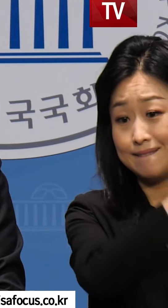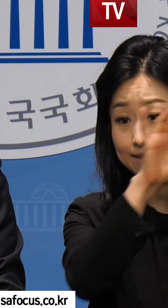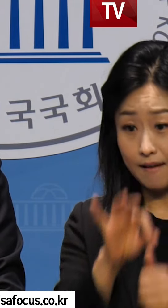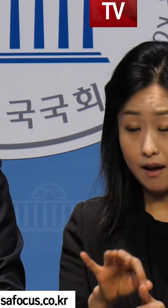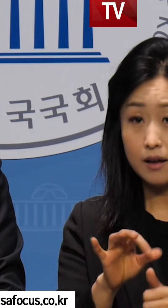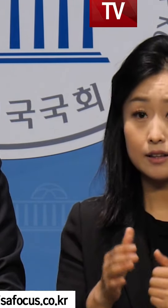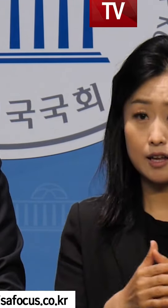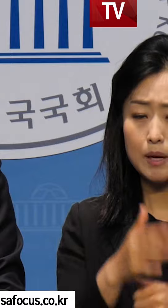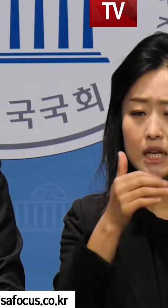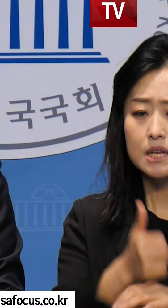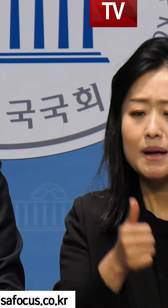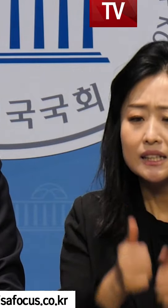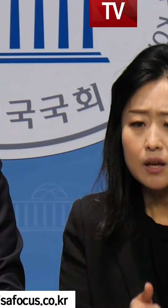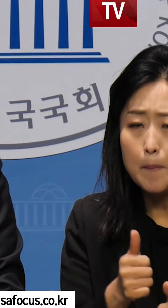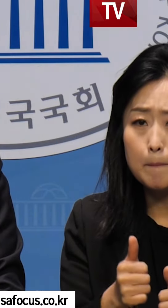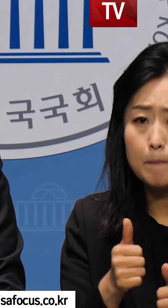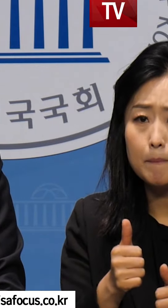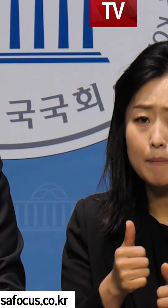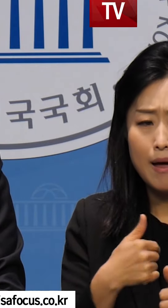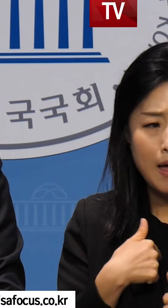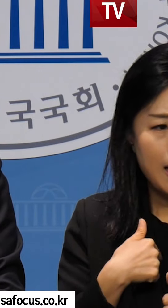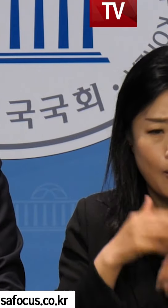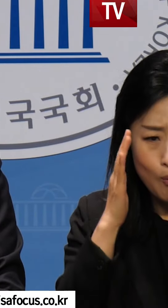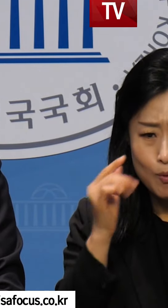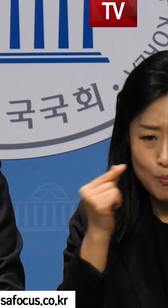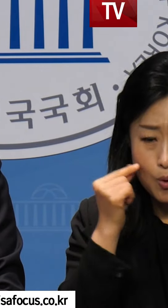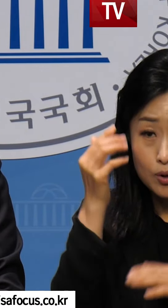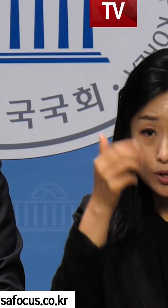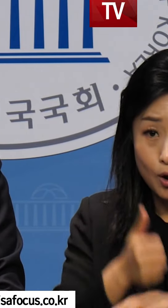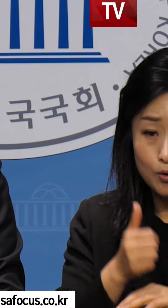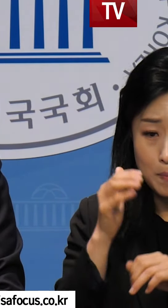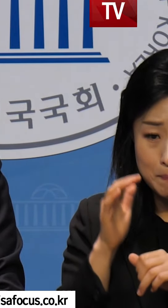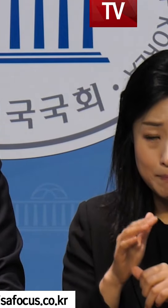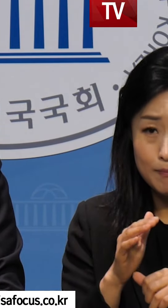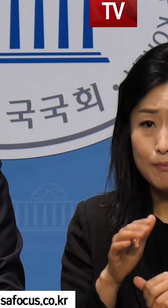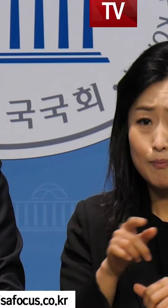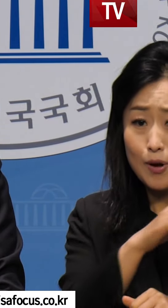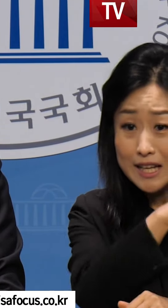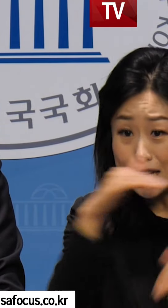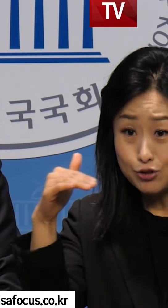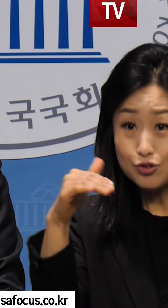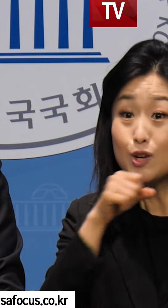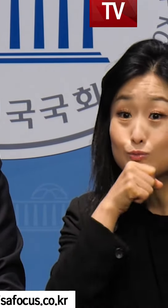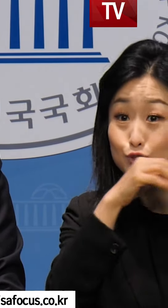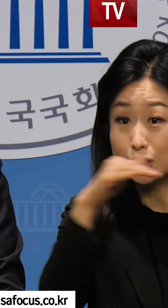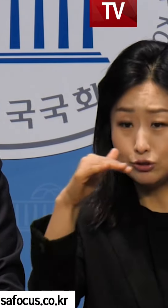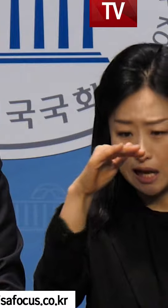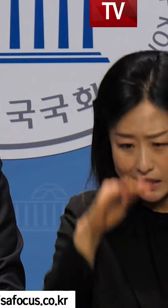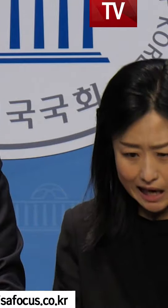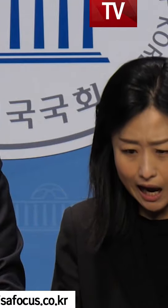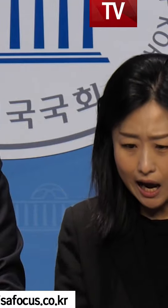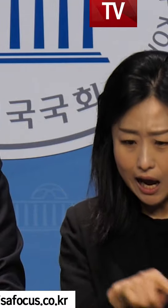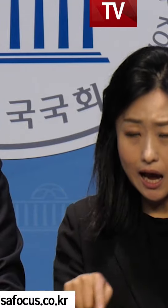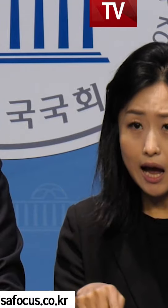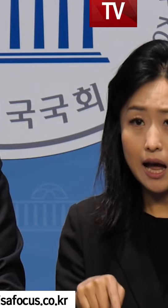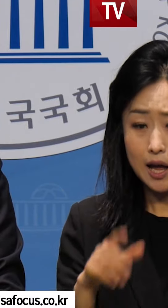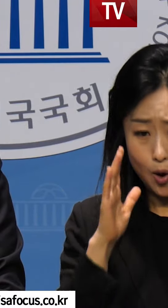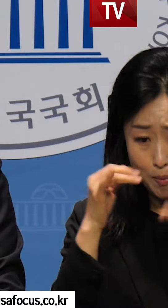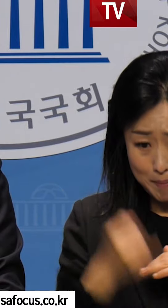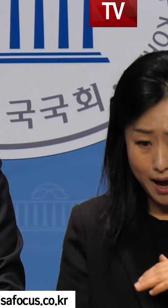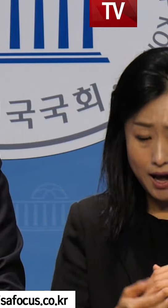기말고사 성적 미달로 인해 본 종목인 레슬링 대회에 6개월간 출전할 수 없는 피해를 입은 사례가